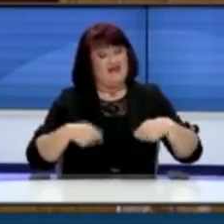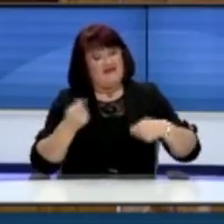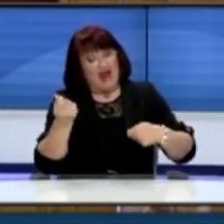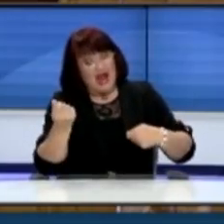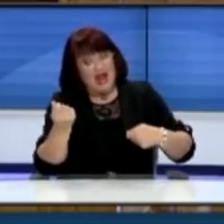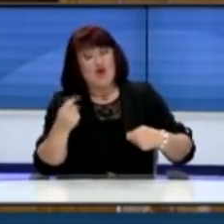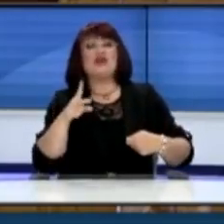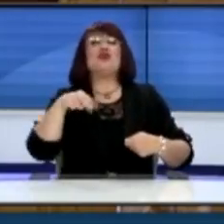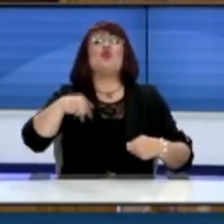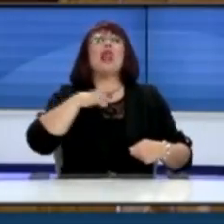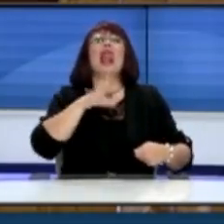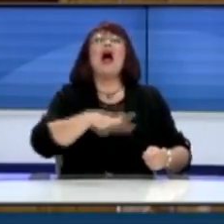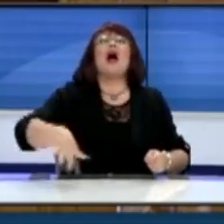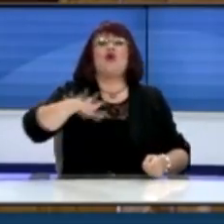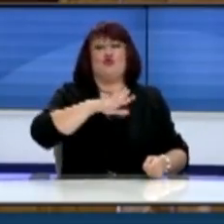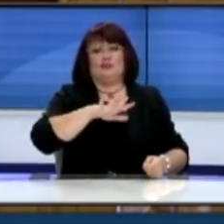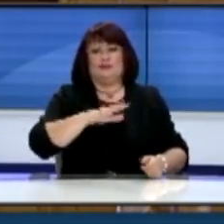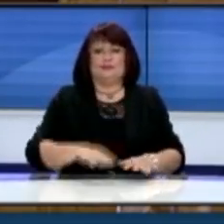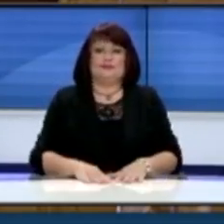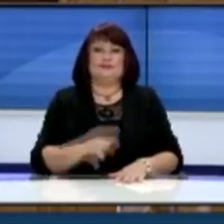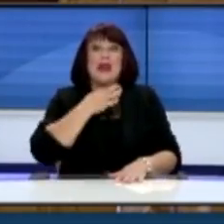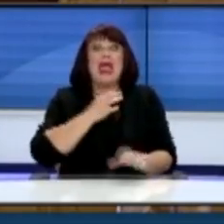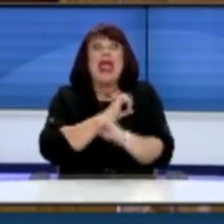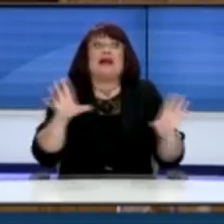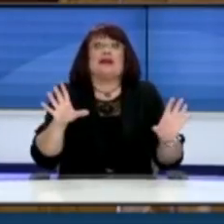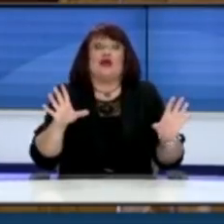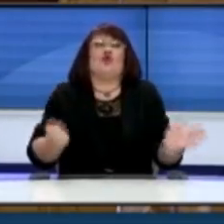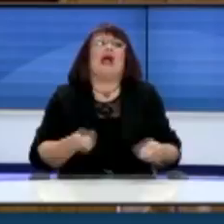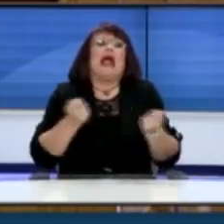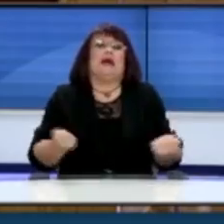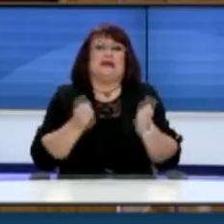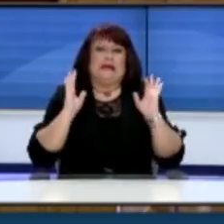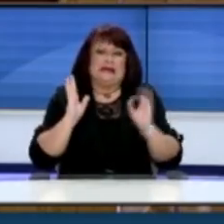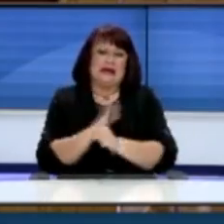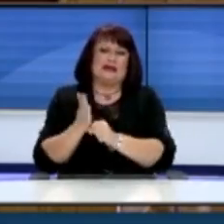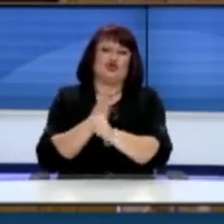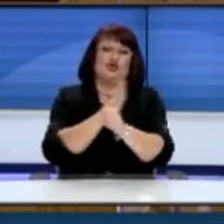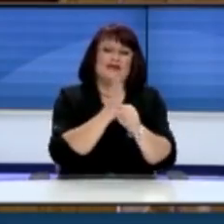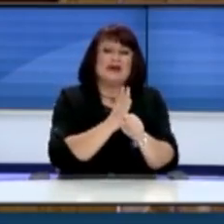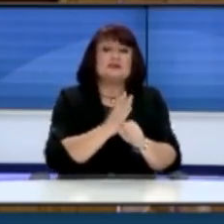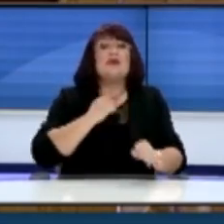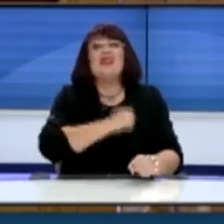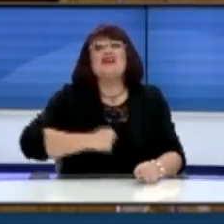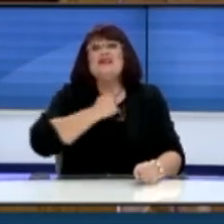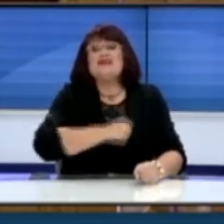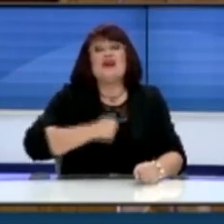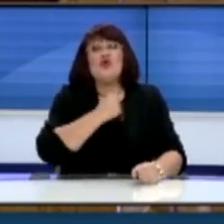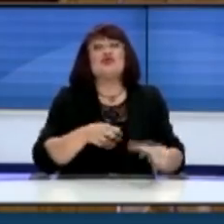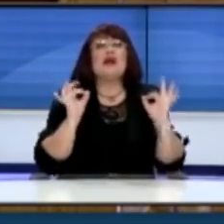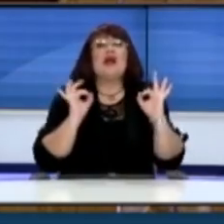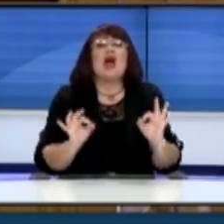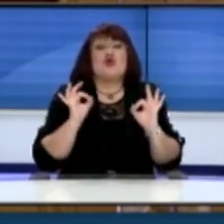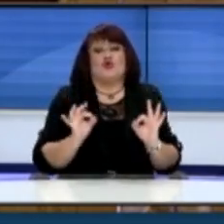και αυτά του λαού. Οι έκτακτες καταστάσεις και οι διαδοχικές καταστροφές για το λαό δυστυχώς γίνονται